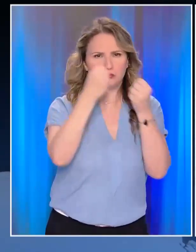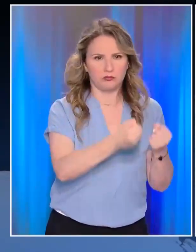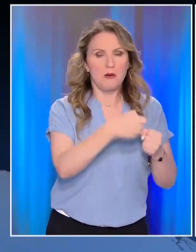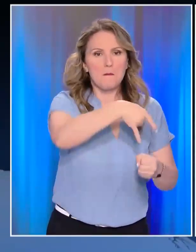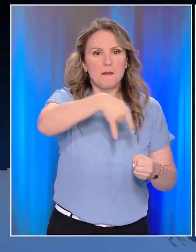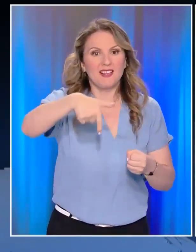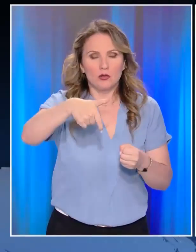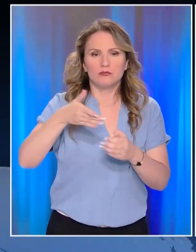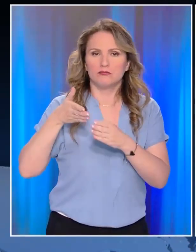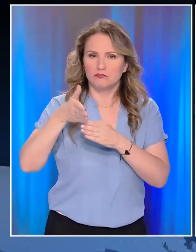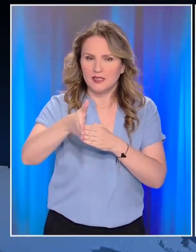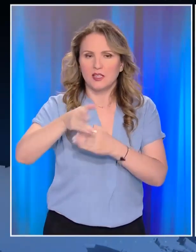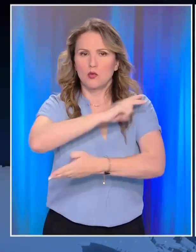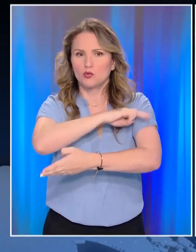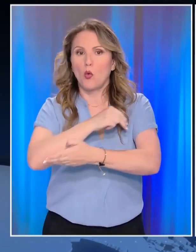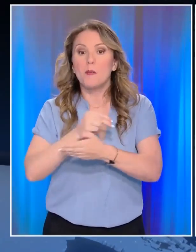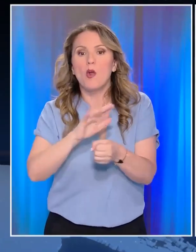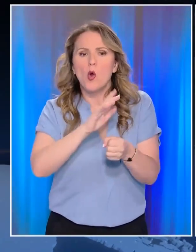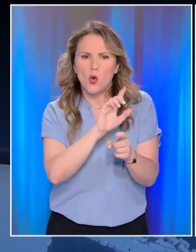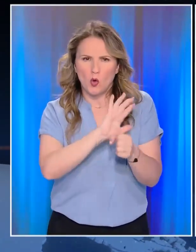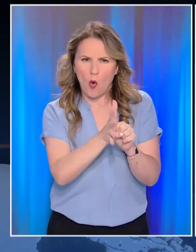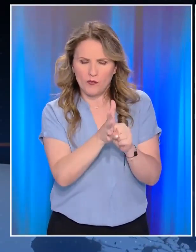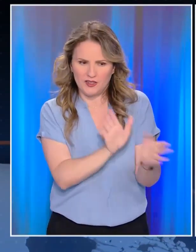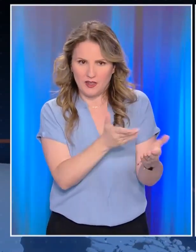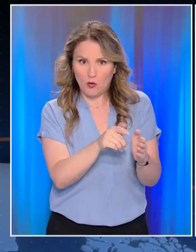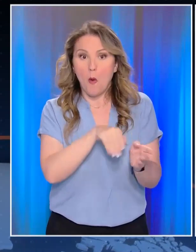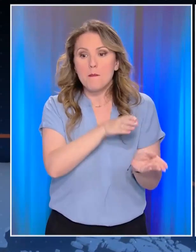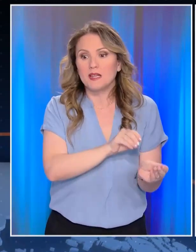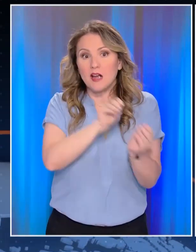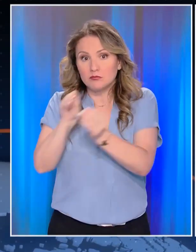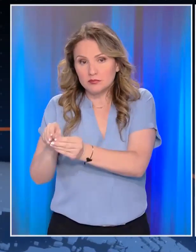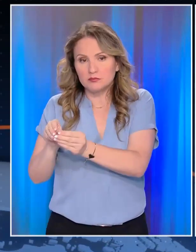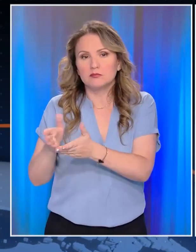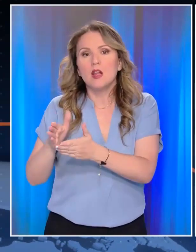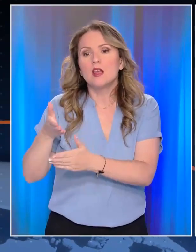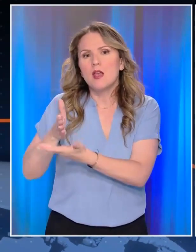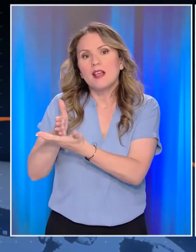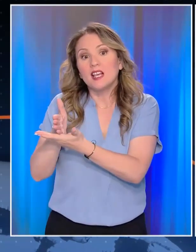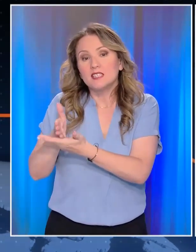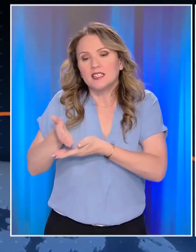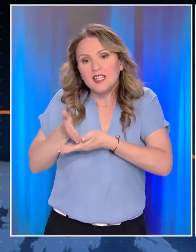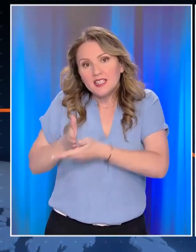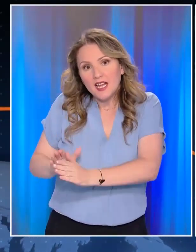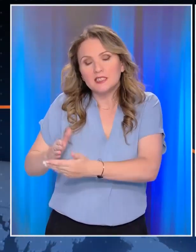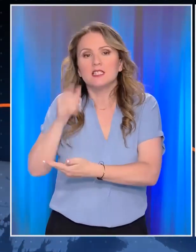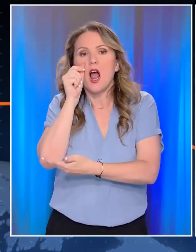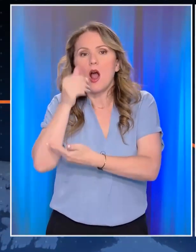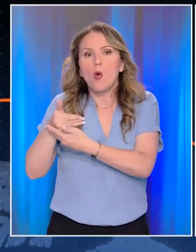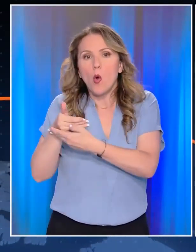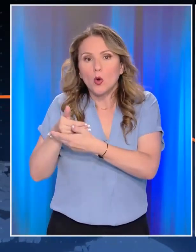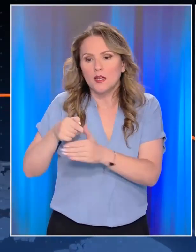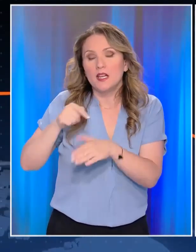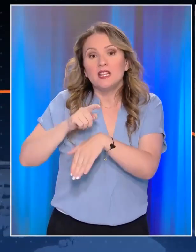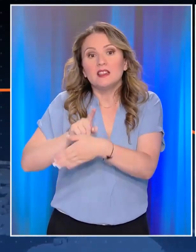όπου έγινε εισαγωγή της αρχικά στην κλινική COVID και αργότερα στη ΜΕΕΦΤΚΙ, όπου γέννησε με κεσαρική. Το αγόρι που γεννήθηκε ήταν χωρίς